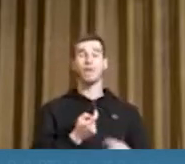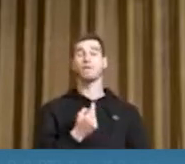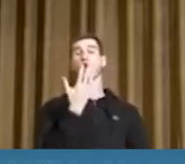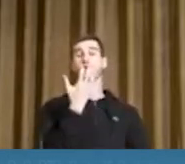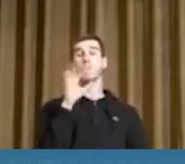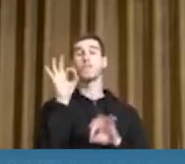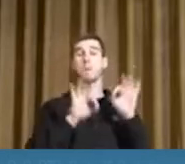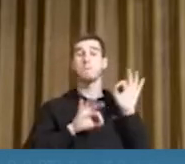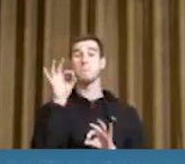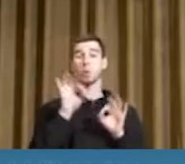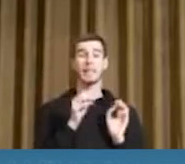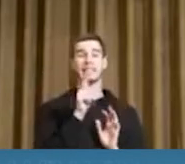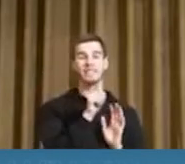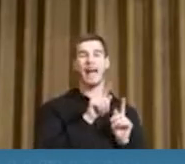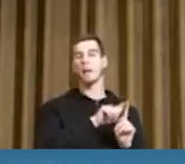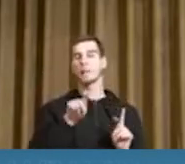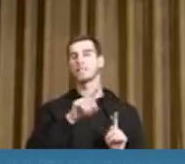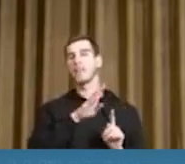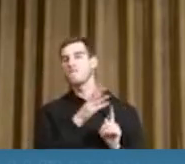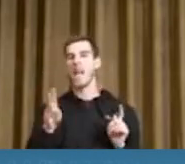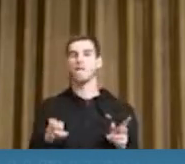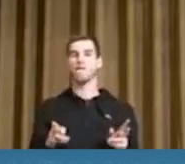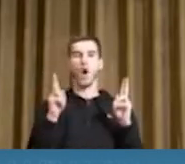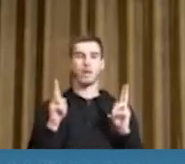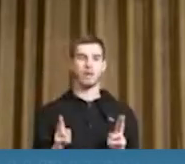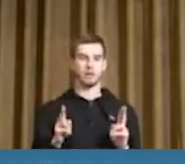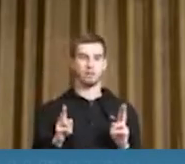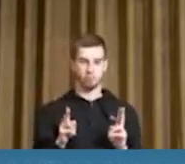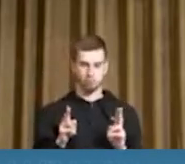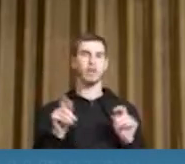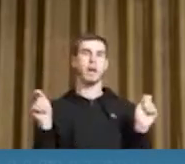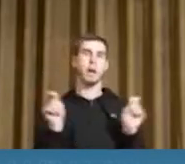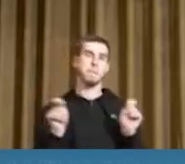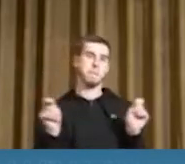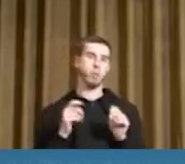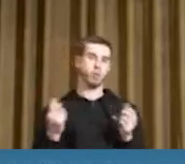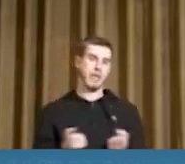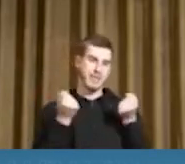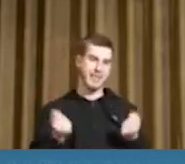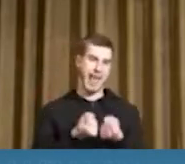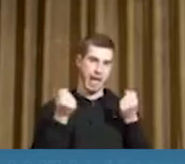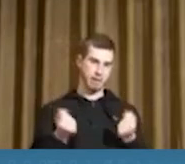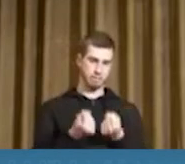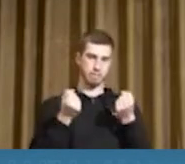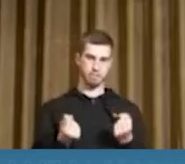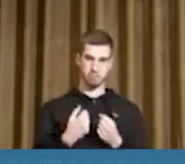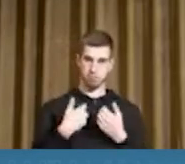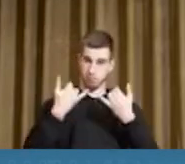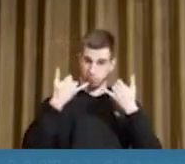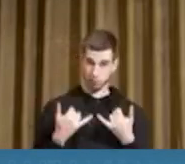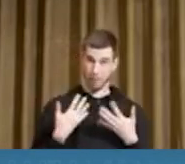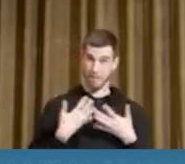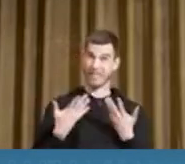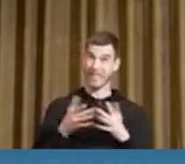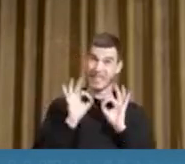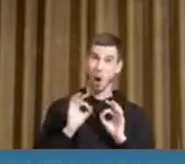mindestens zwischen 2 und 4 Wochen letztendlich aus dem Training waren. Und das brauche ich nicht erzählen, was das letztendlich